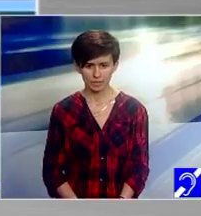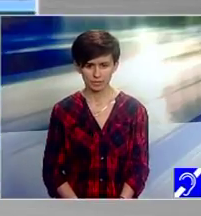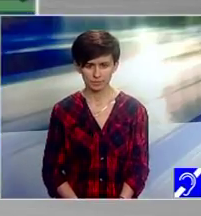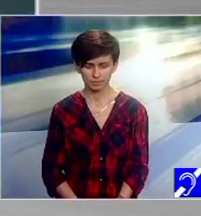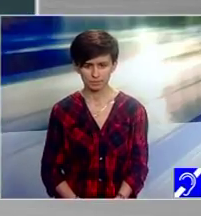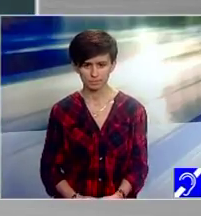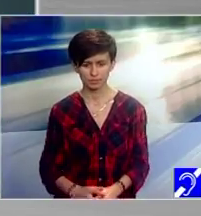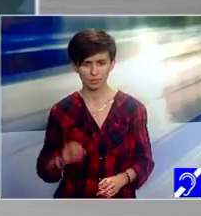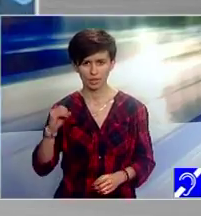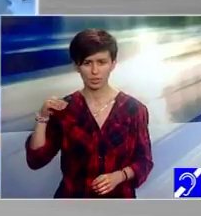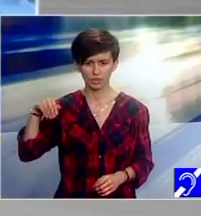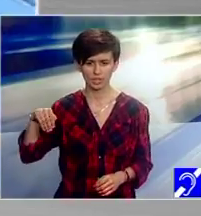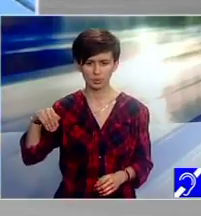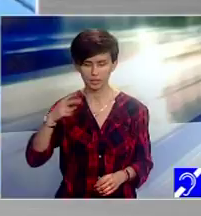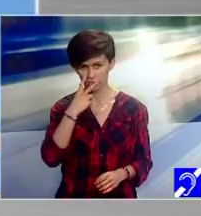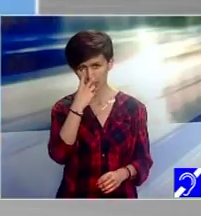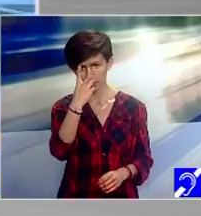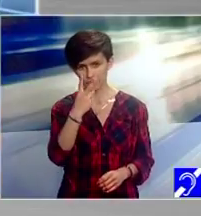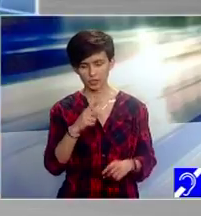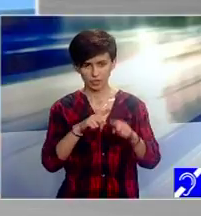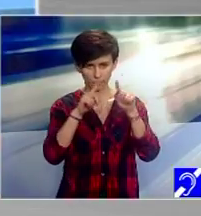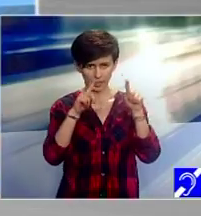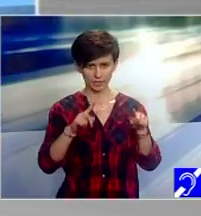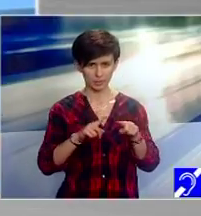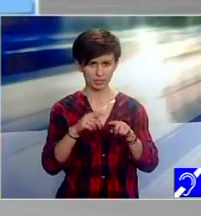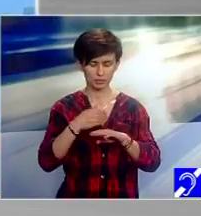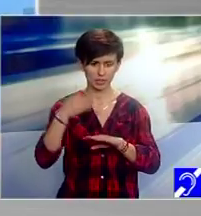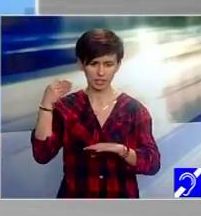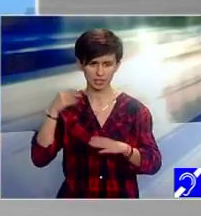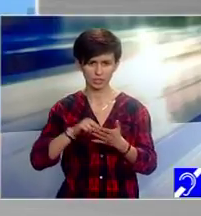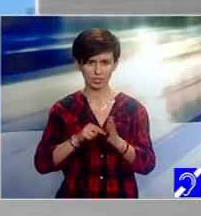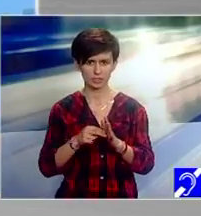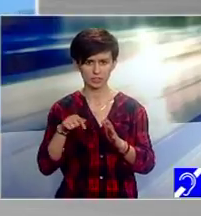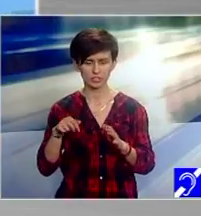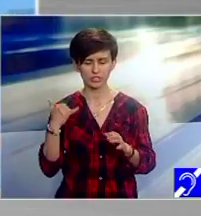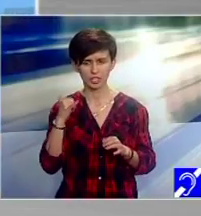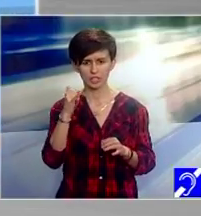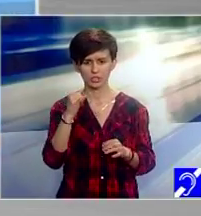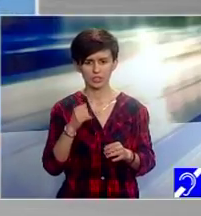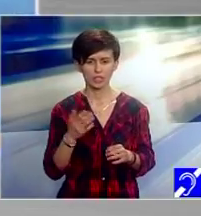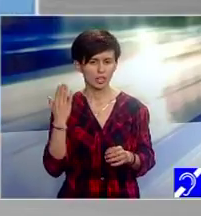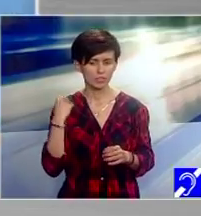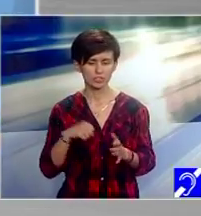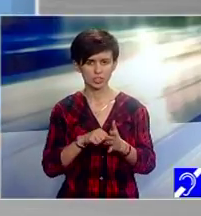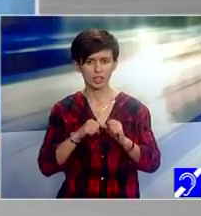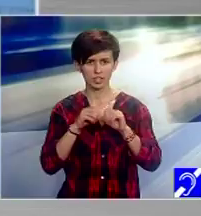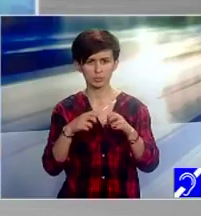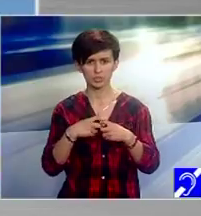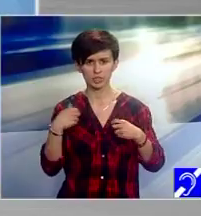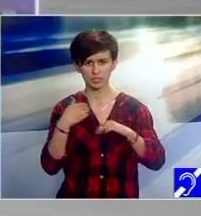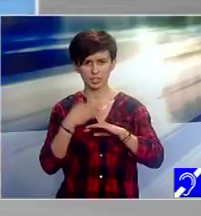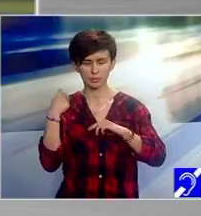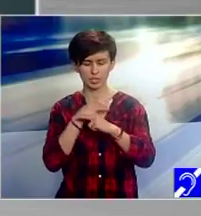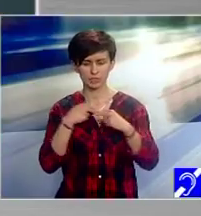Oana Mândruț, doamnelor, domnilor, ați văzut-o în imagini puțin mai devreme, organizează această expediție, a fost și în platoul emisiunii Fără Prejudecăți, ajută în